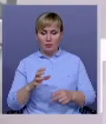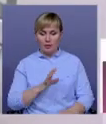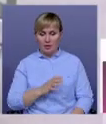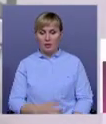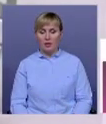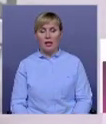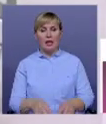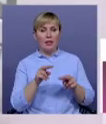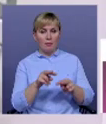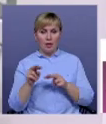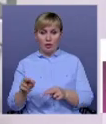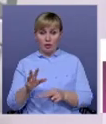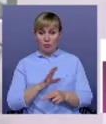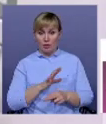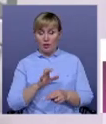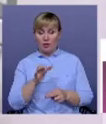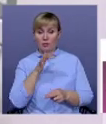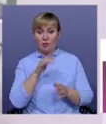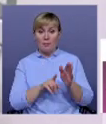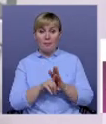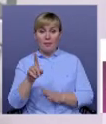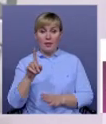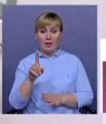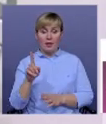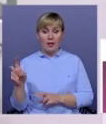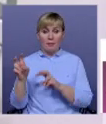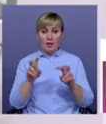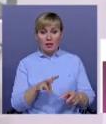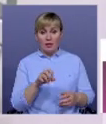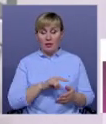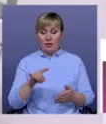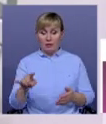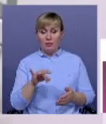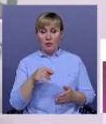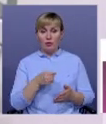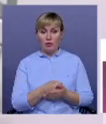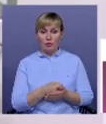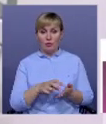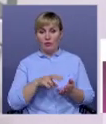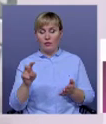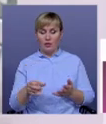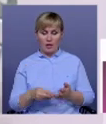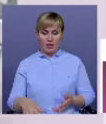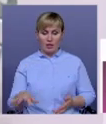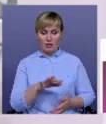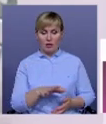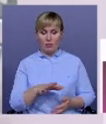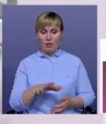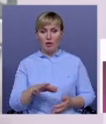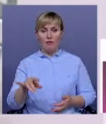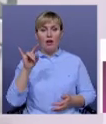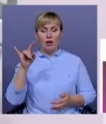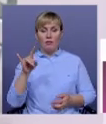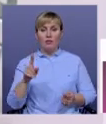есть наблюдение шло практически с момента посадки на самолет и до высадки на землю. То есть в аэропорту мы